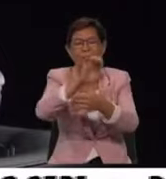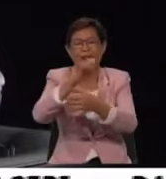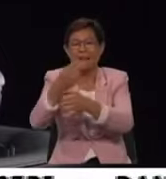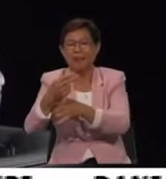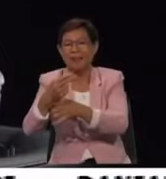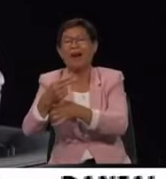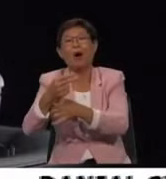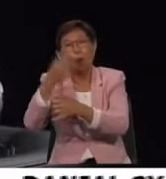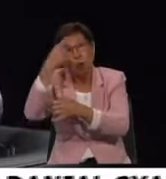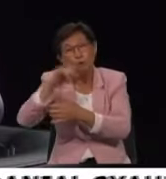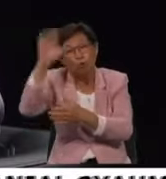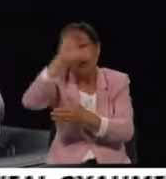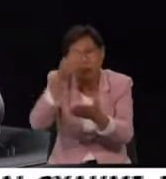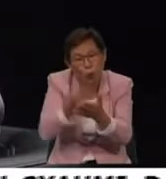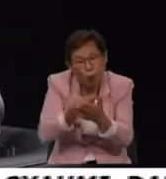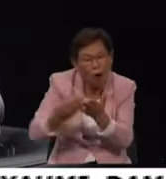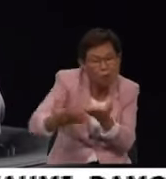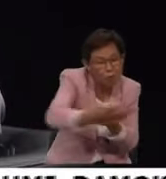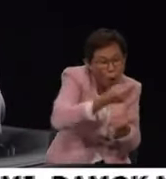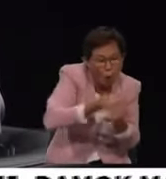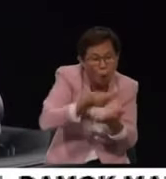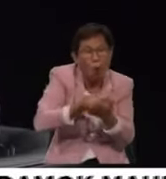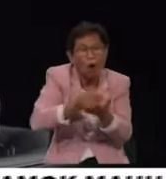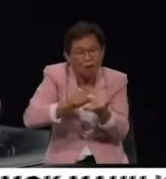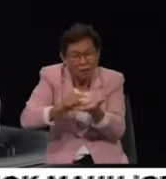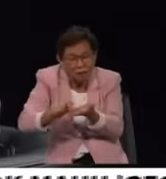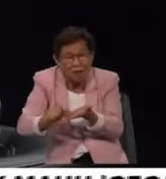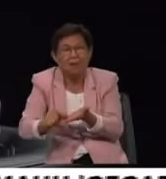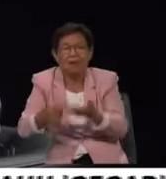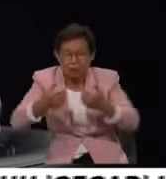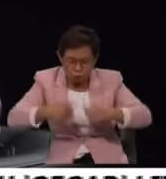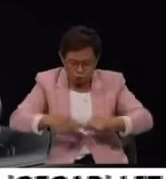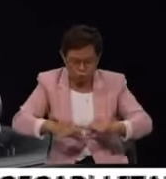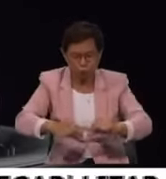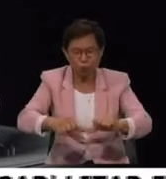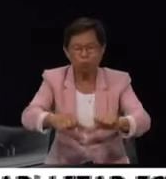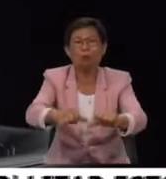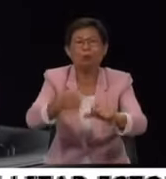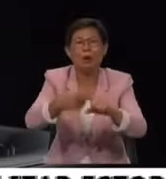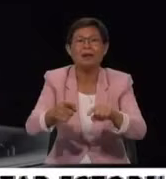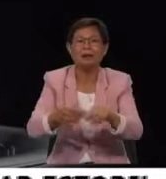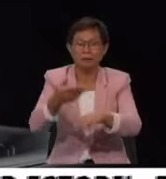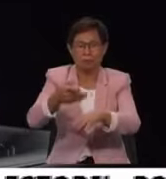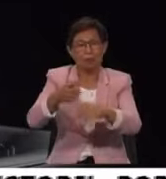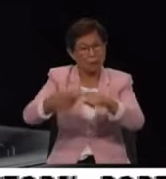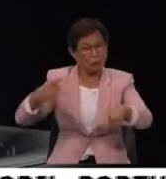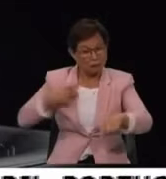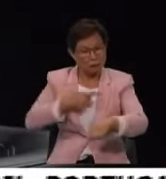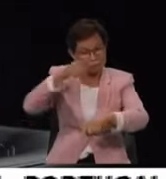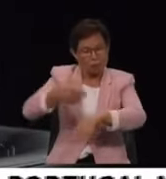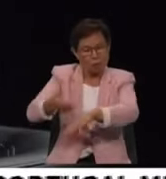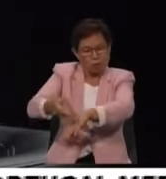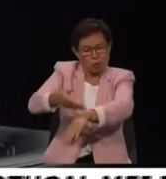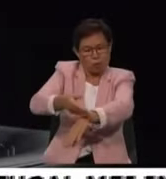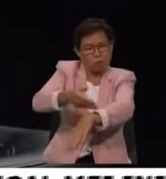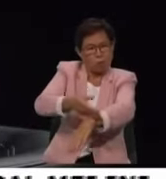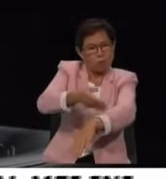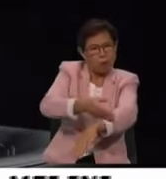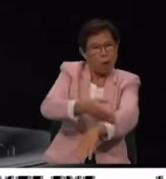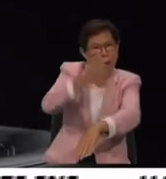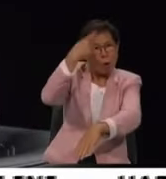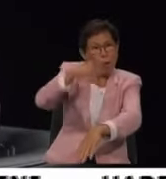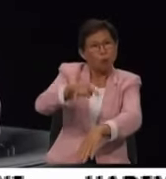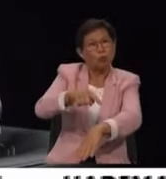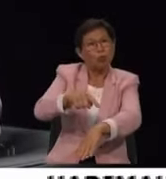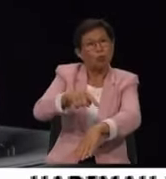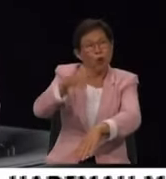mendapatkan pendapatan maka kita budaya ini akan berterusan tetapi kita perlu menambah nilai m betul menambah nilai untuk